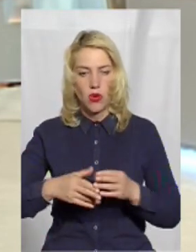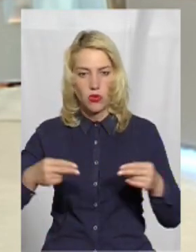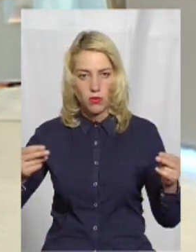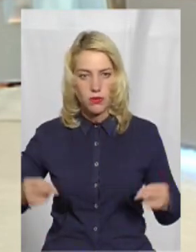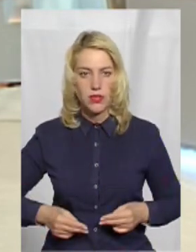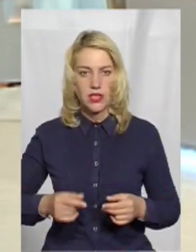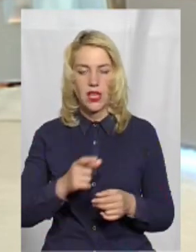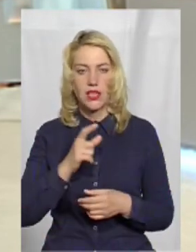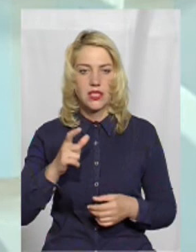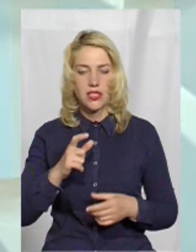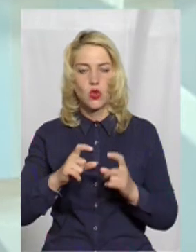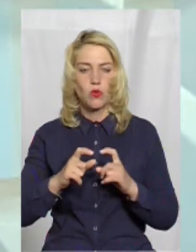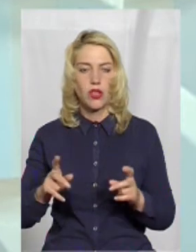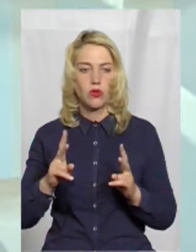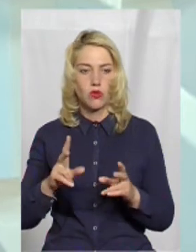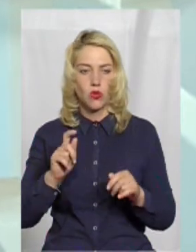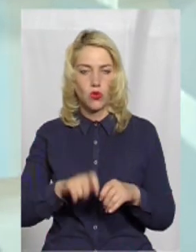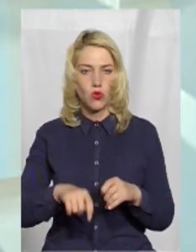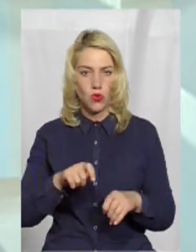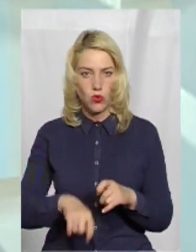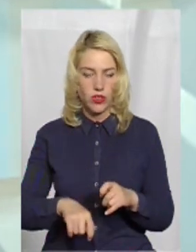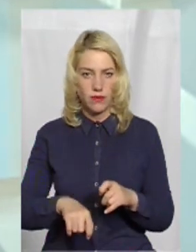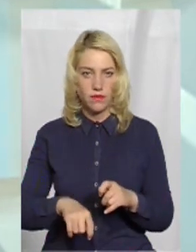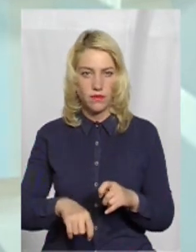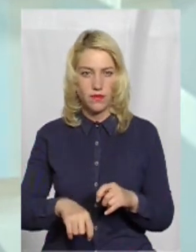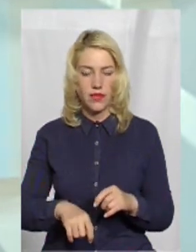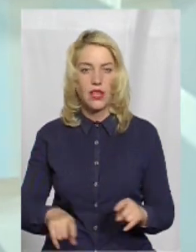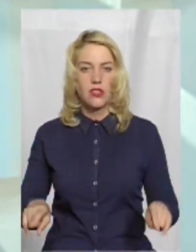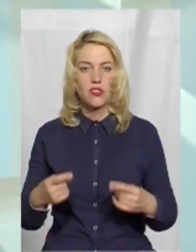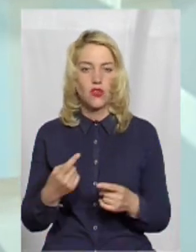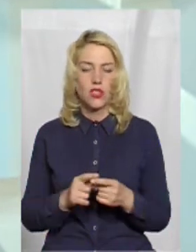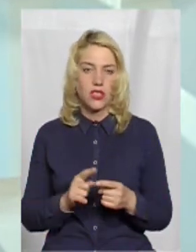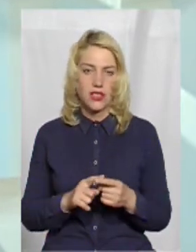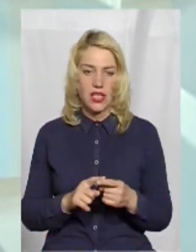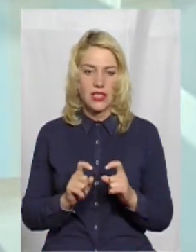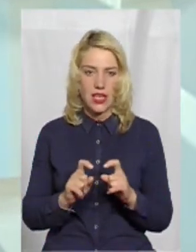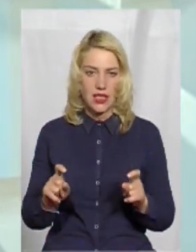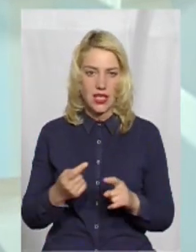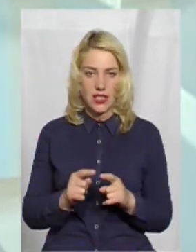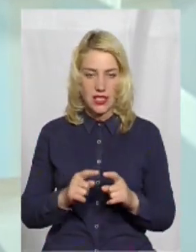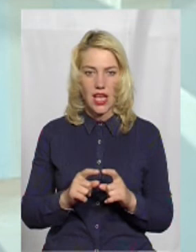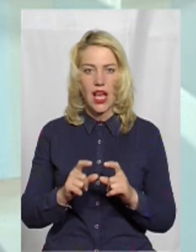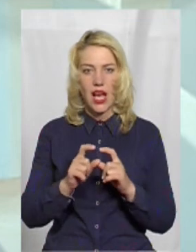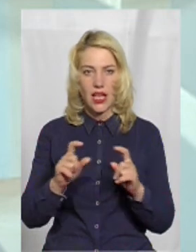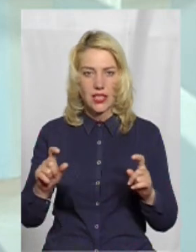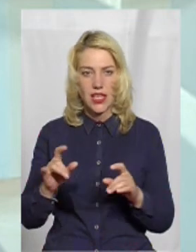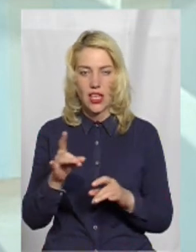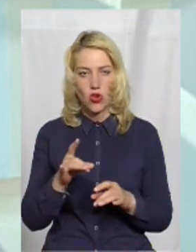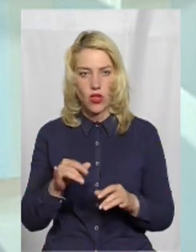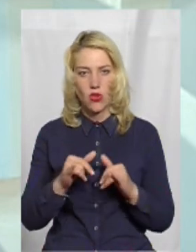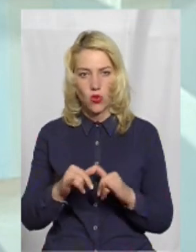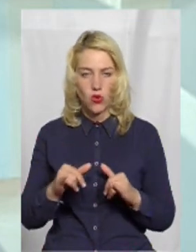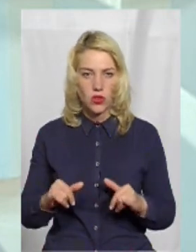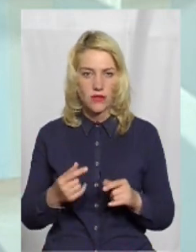з суб'єктом, який контролює власне створення цієї стратегії. Це агенція регіонального розвитку, яка при